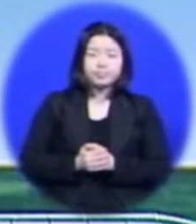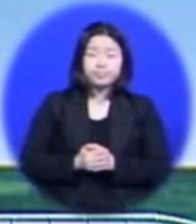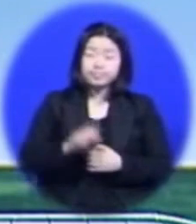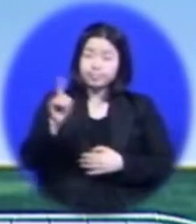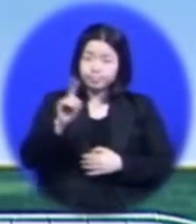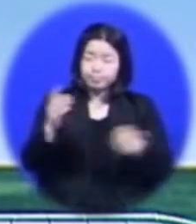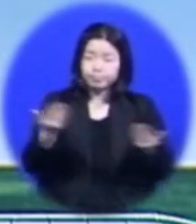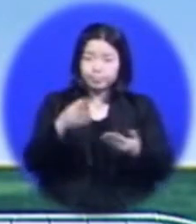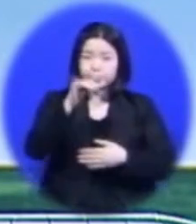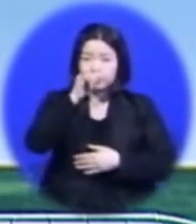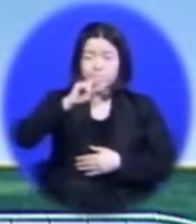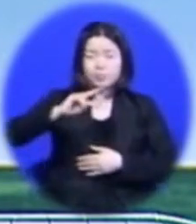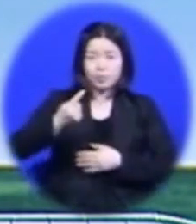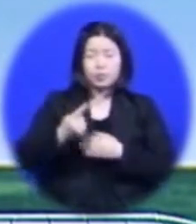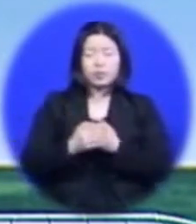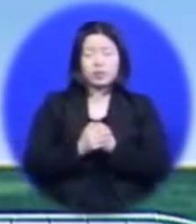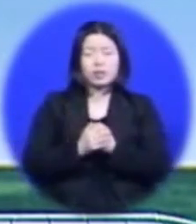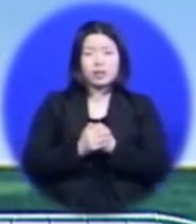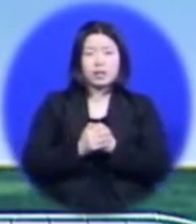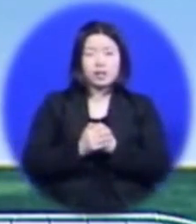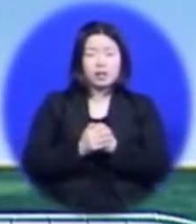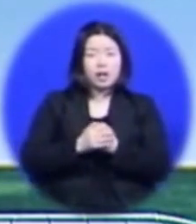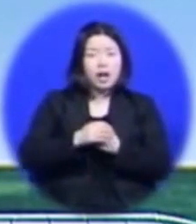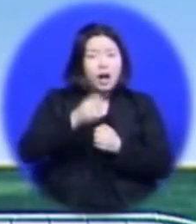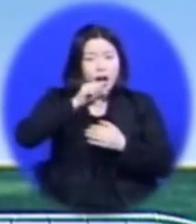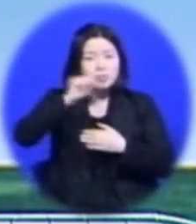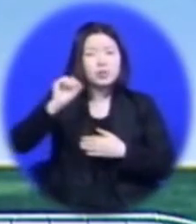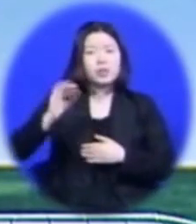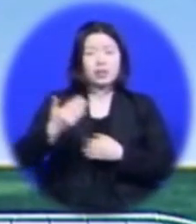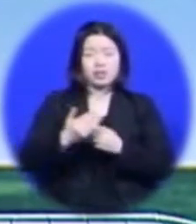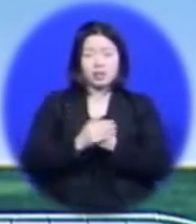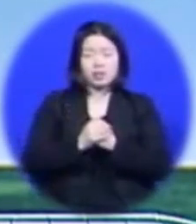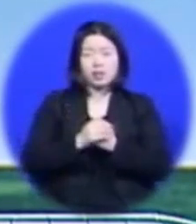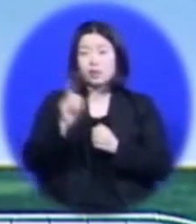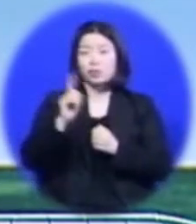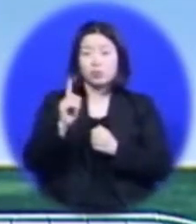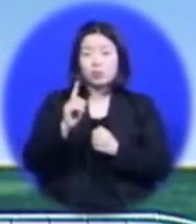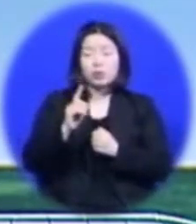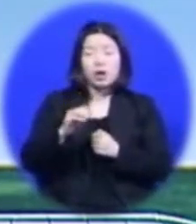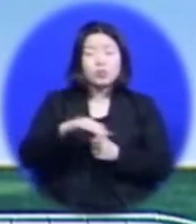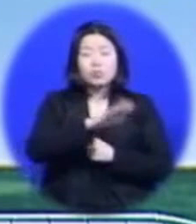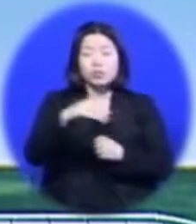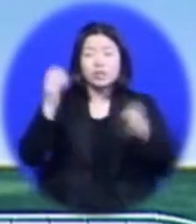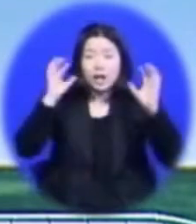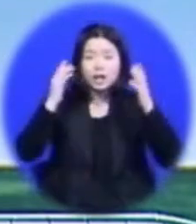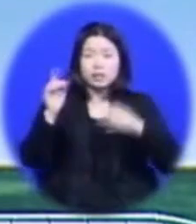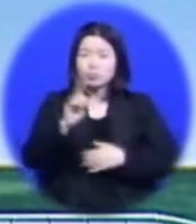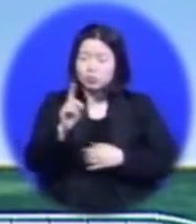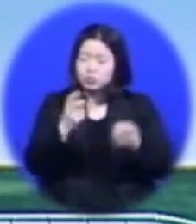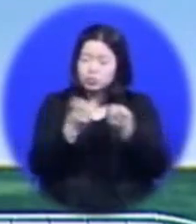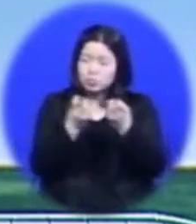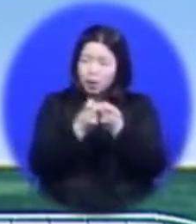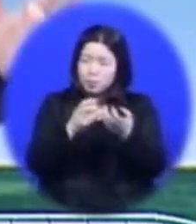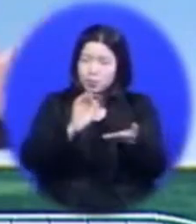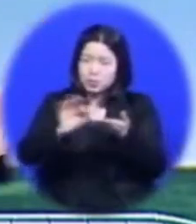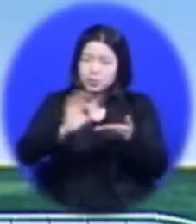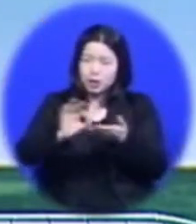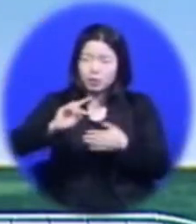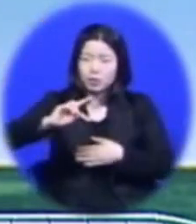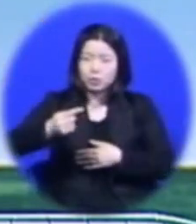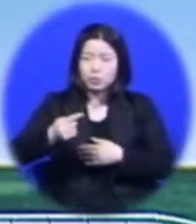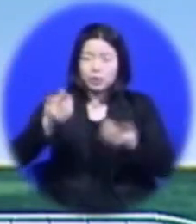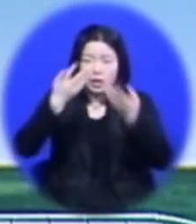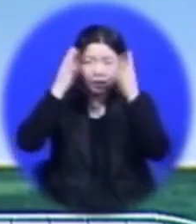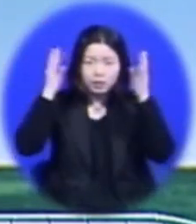무슨 일이 있어도 합격해야 돼. 하여튼 우리 아이들이 무슨 방법을 써서라도 대학 들어가야 돼.